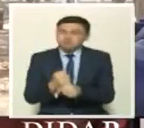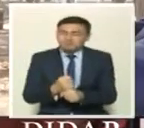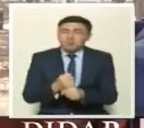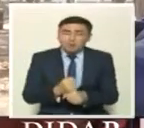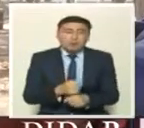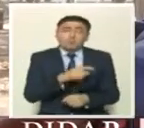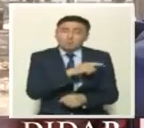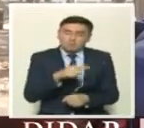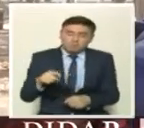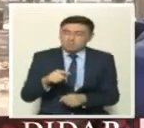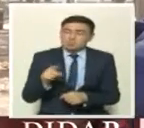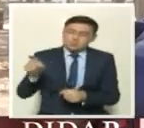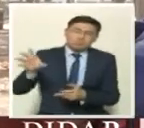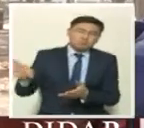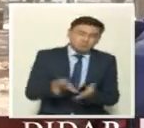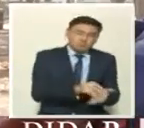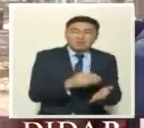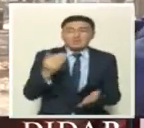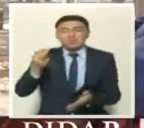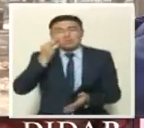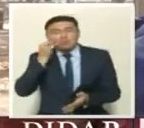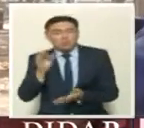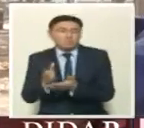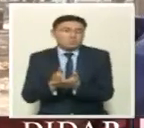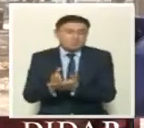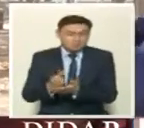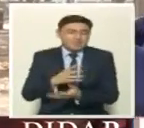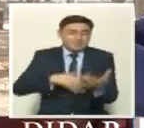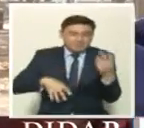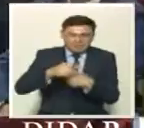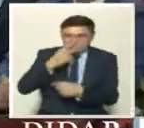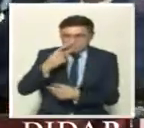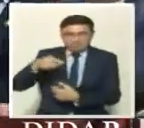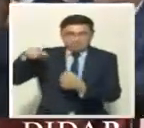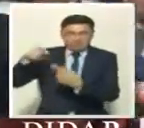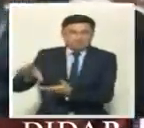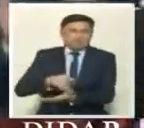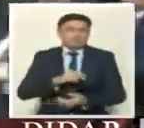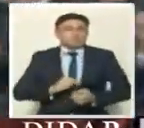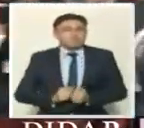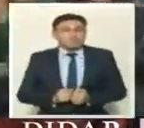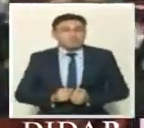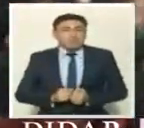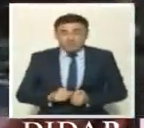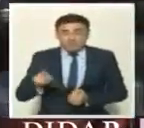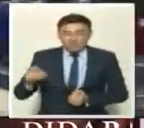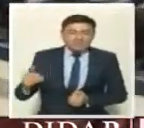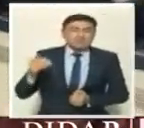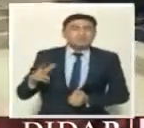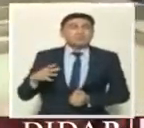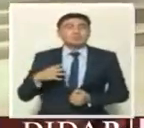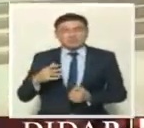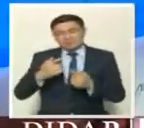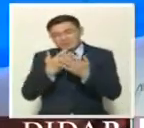берут пример с него ведь его работа опыт из стаж достойный образец для подражания до этого работник предприятия был отмечен